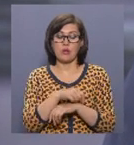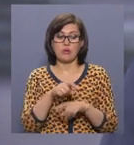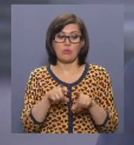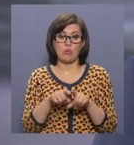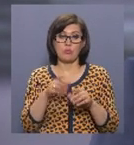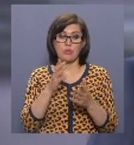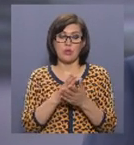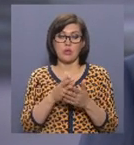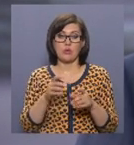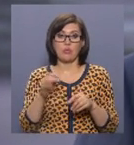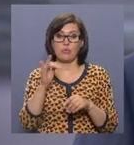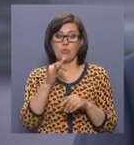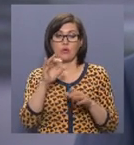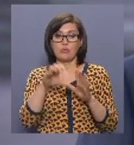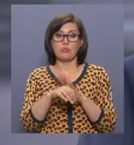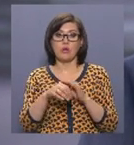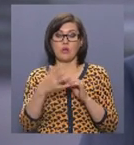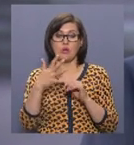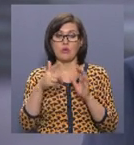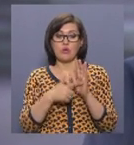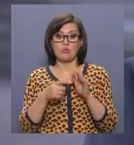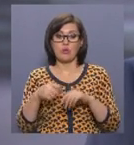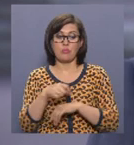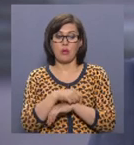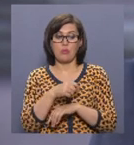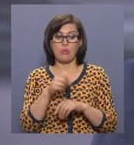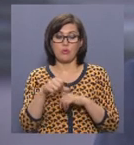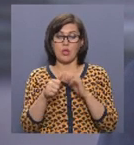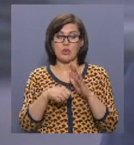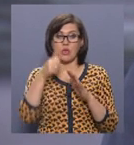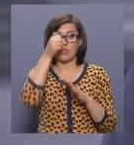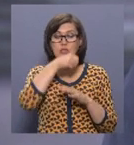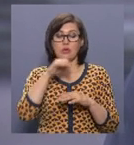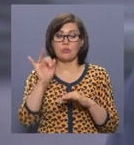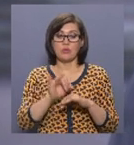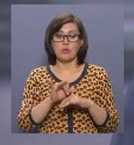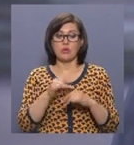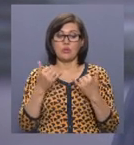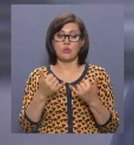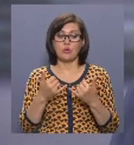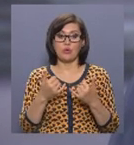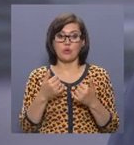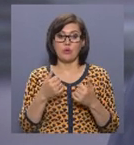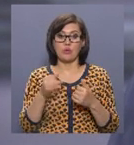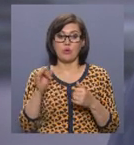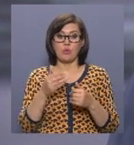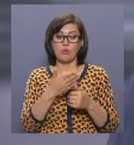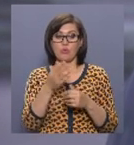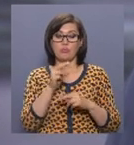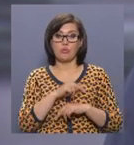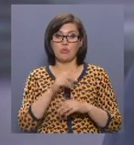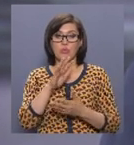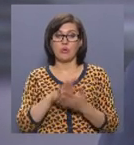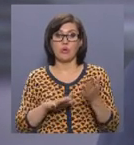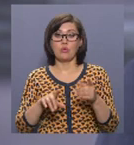жасалған. Оның ішінде былтырғы жылы 57 шақырымға жасадық 16 жылы. Енді биылда тағы да ол жұмыстарды біз